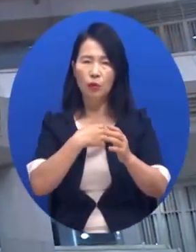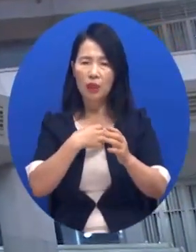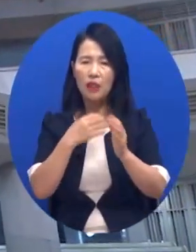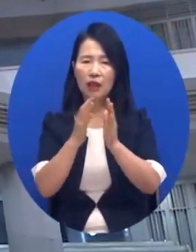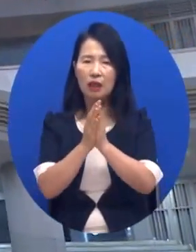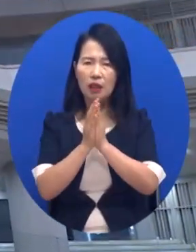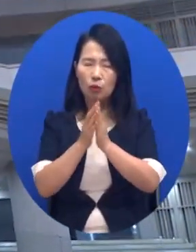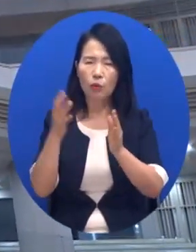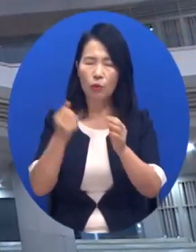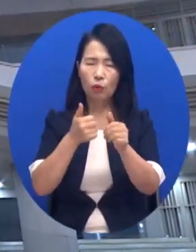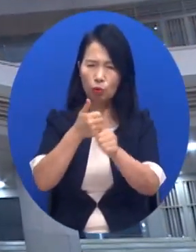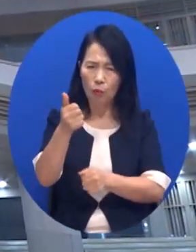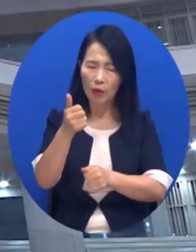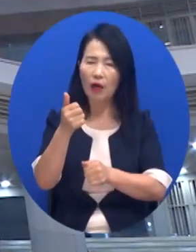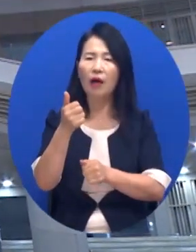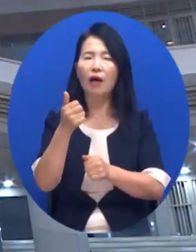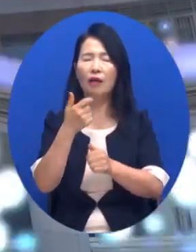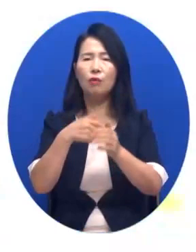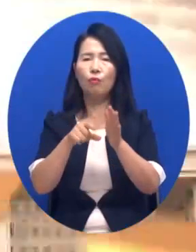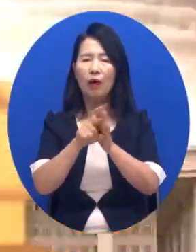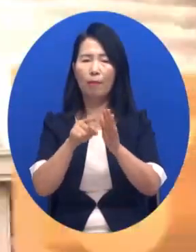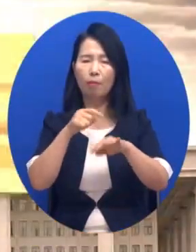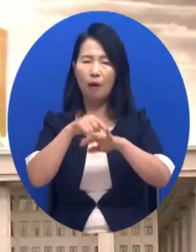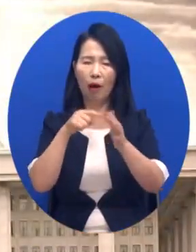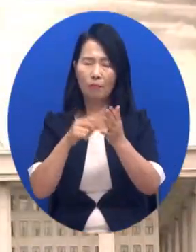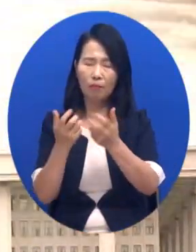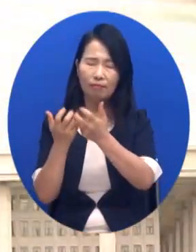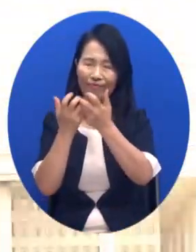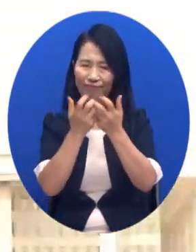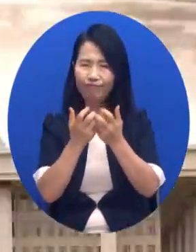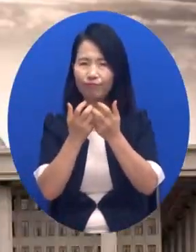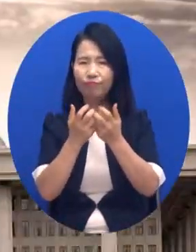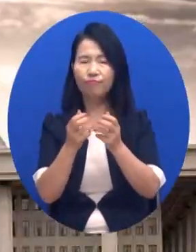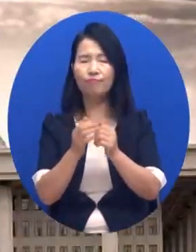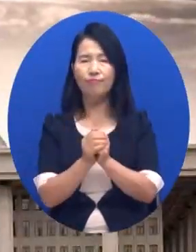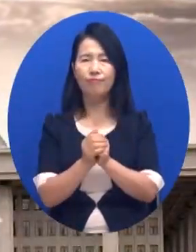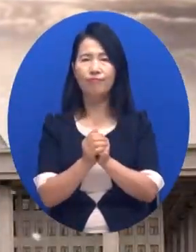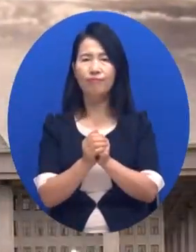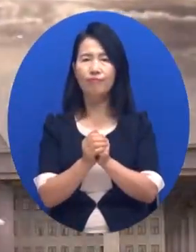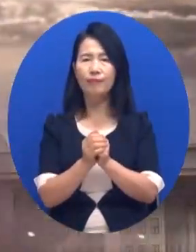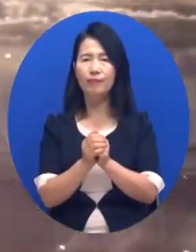돌파하고자 하는 바람으로 가득 채워졌습니다. CTS 뉴스 박세현입니다.